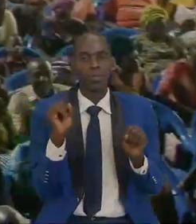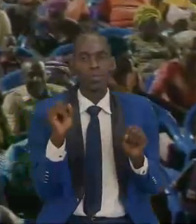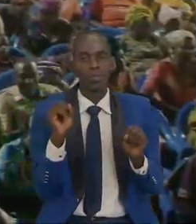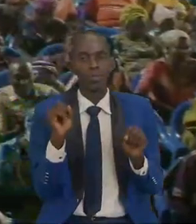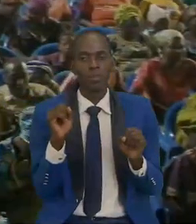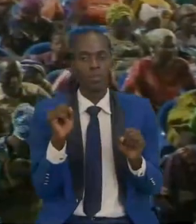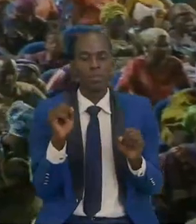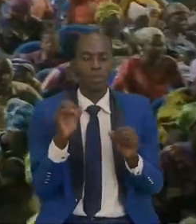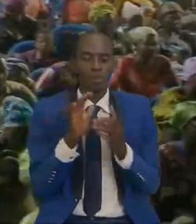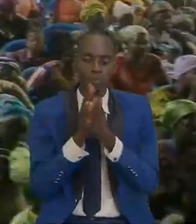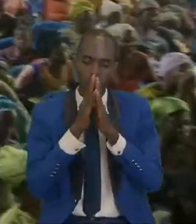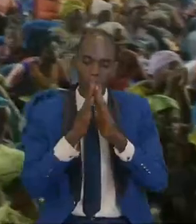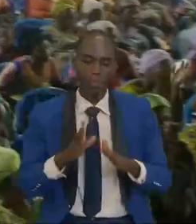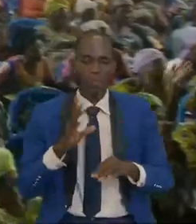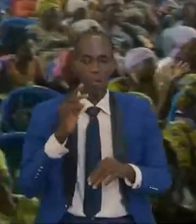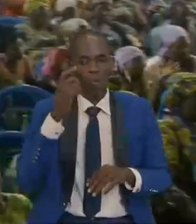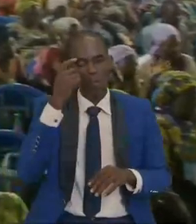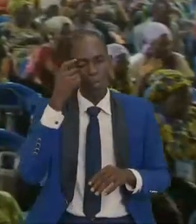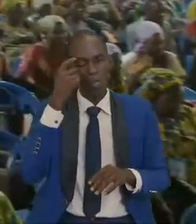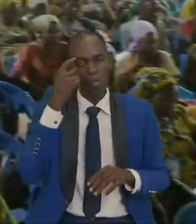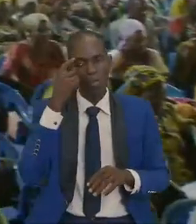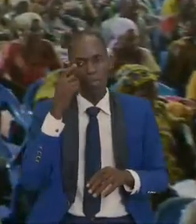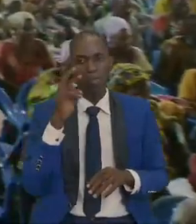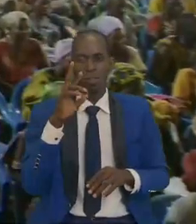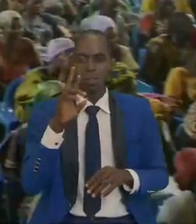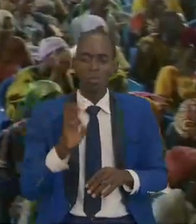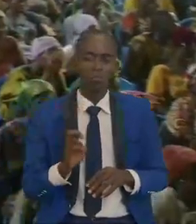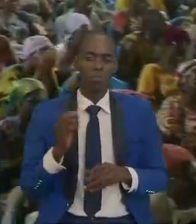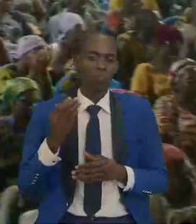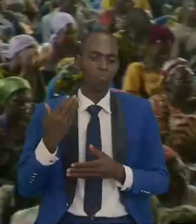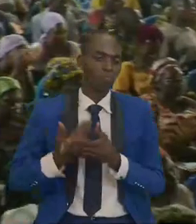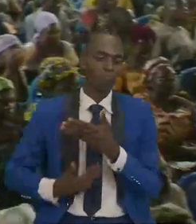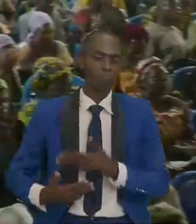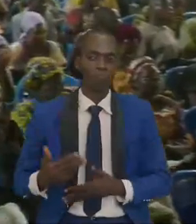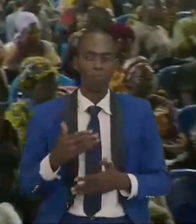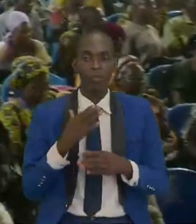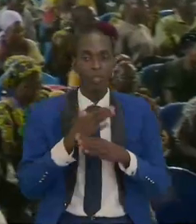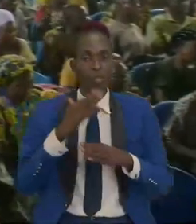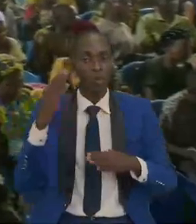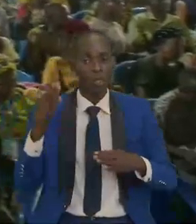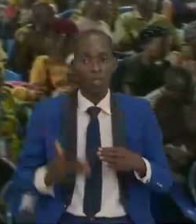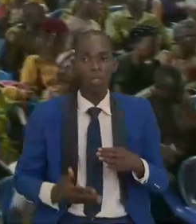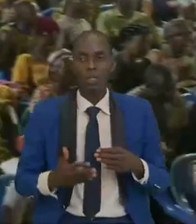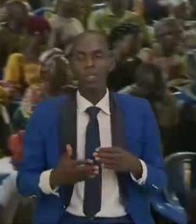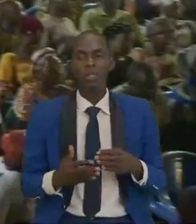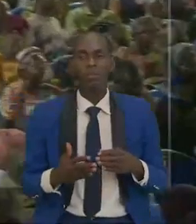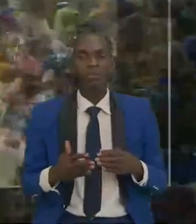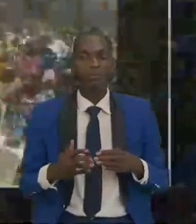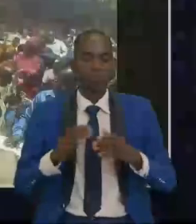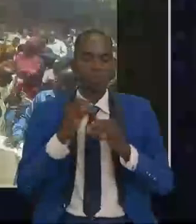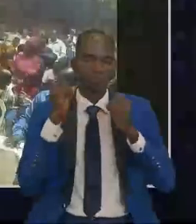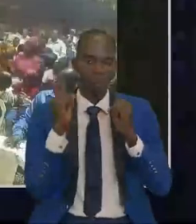âme, le salut, la paix du cœur, la